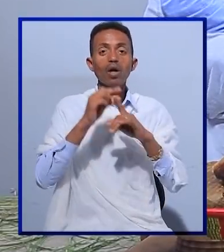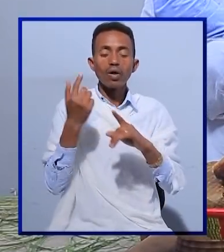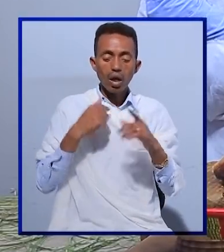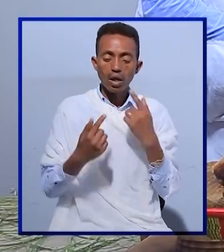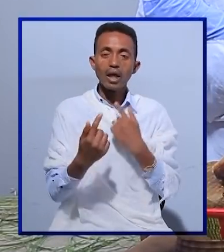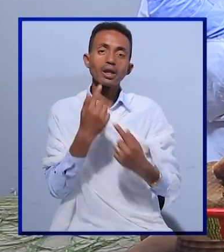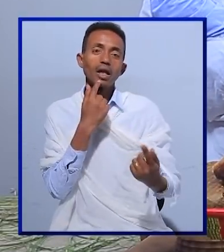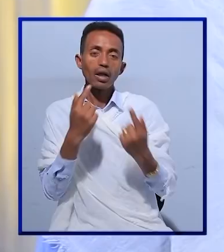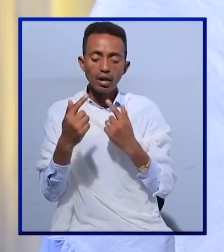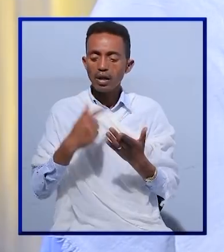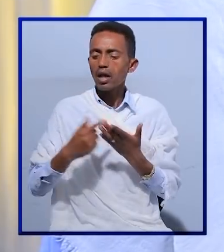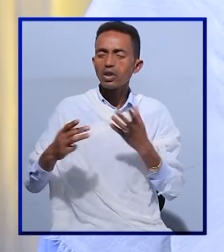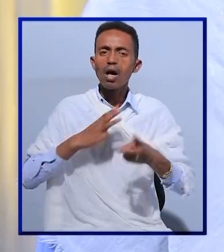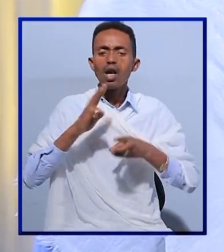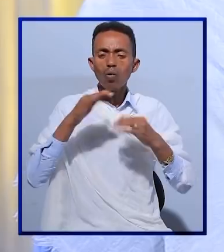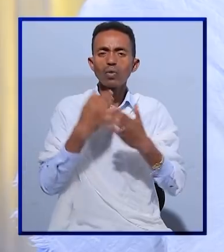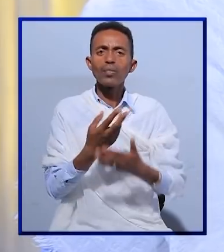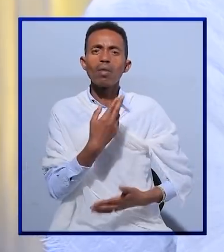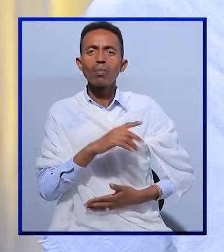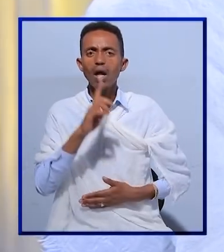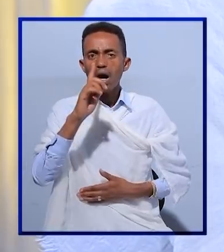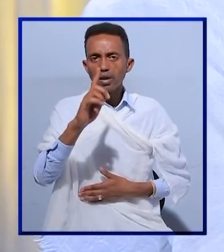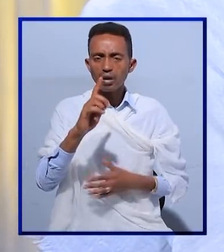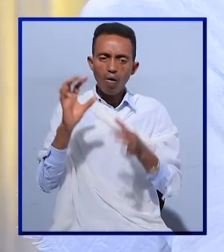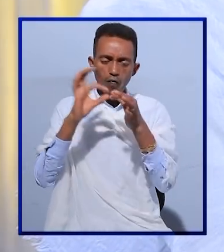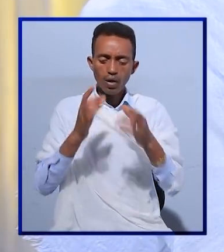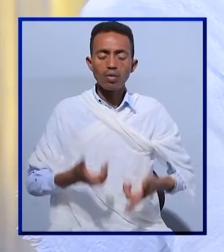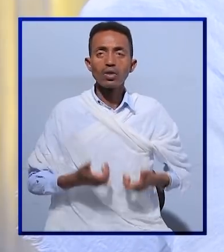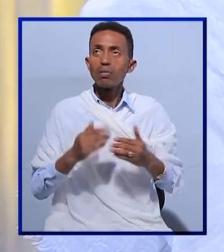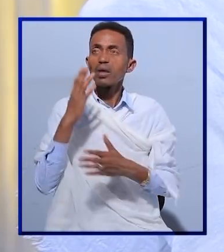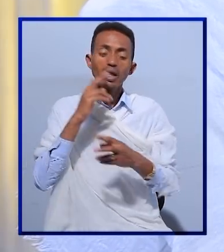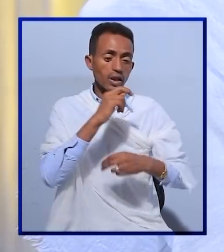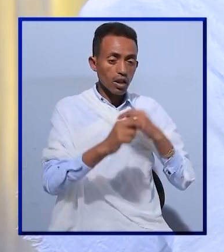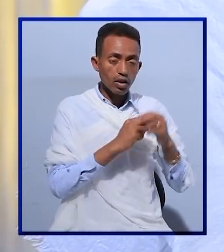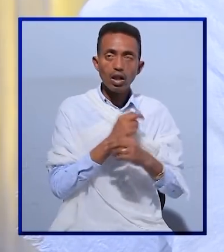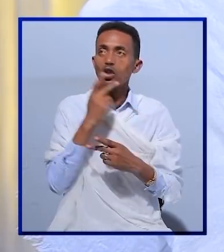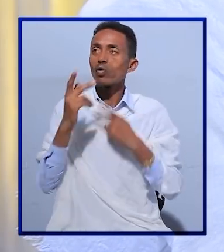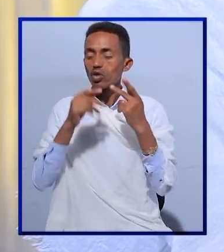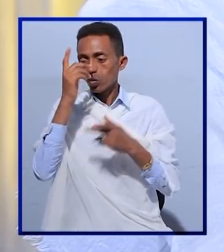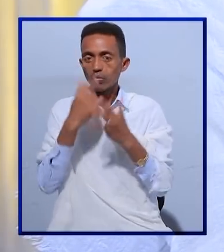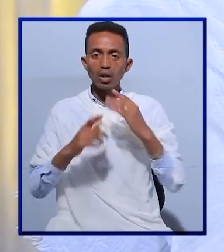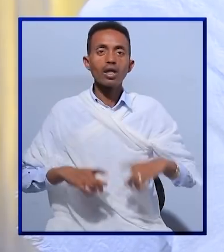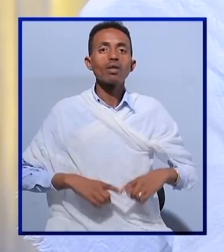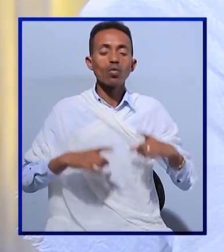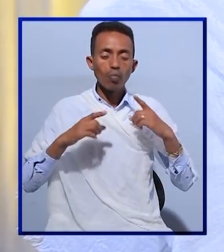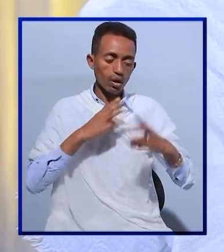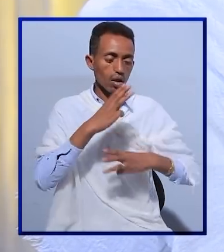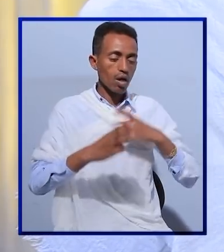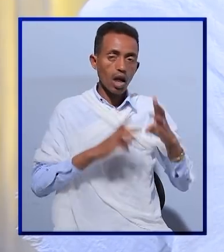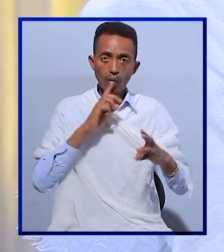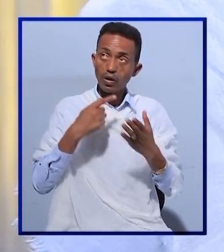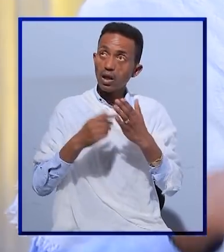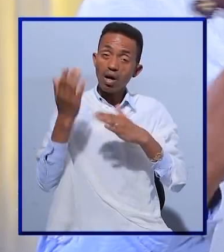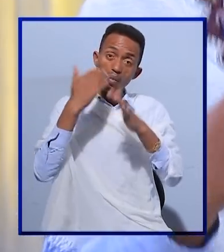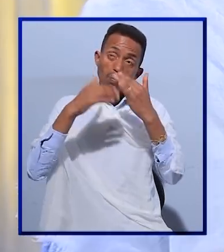እንደ ቃሉ ግን ስንነጋገር ያቺ ዓለም በሃይማኖት አንድነት ያላቸው በእግዚአብሔር ቸርነት የተጎበኙ ሰዎች የሚኖሩባት ዓለም